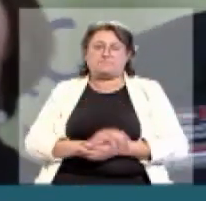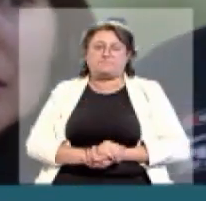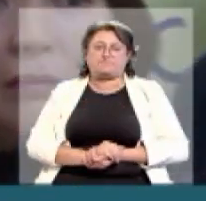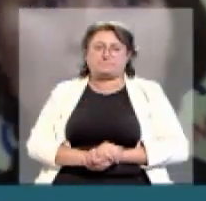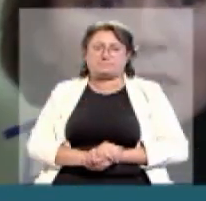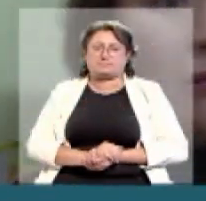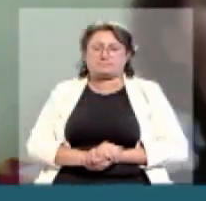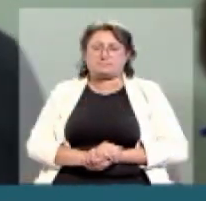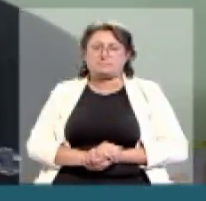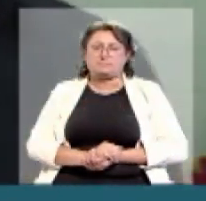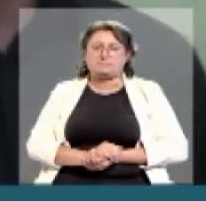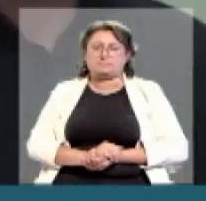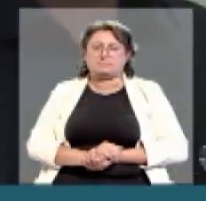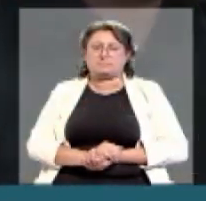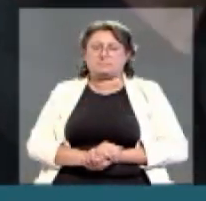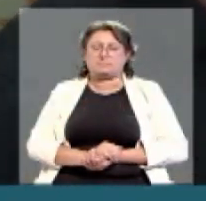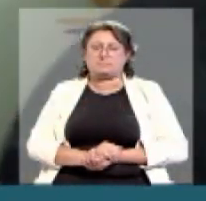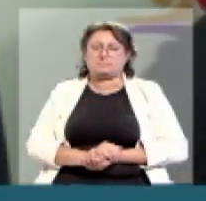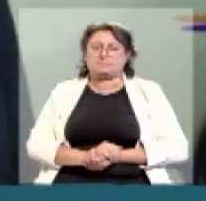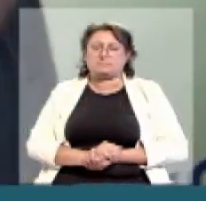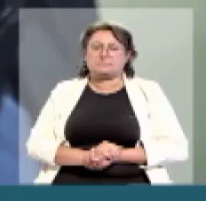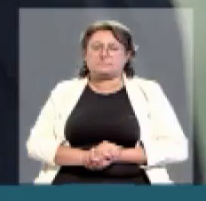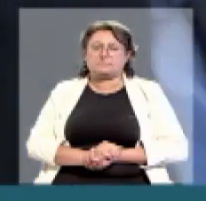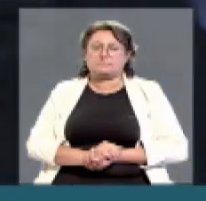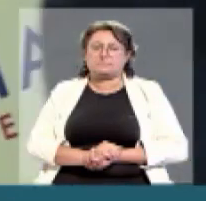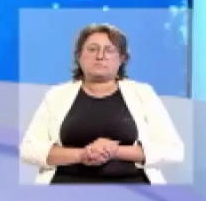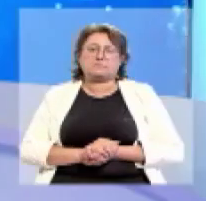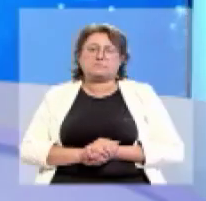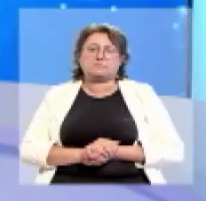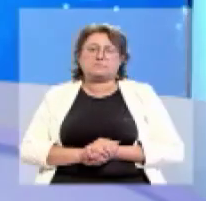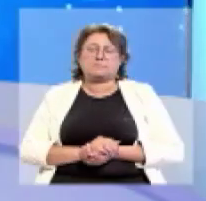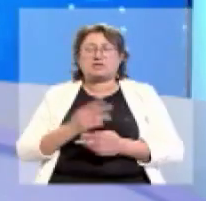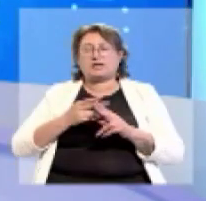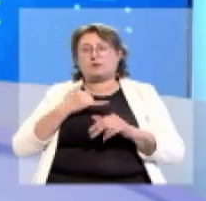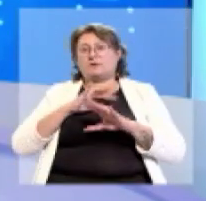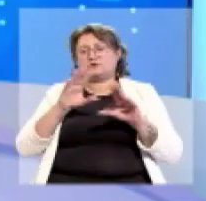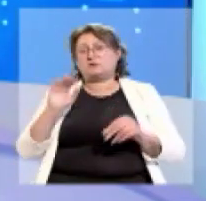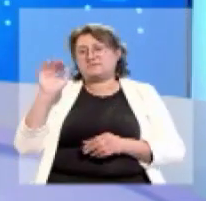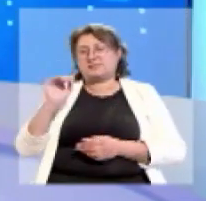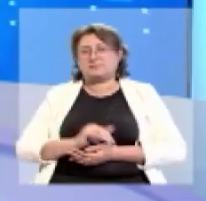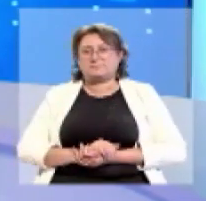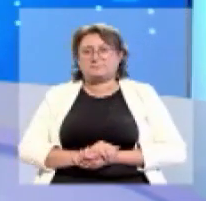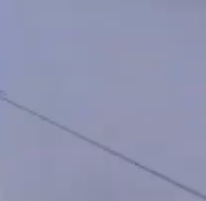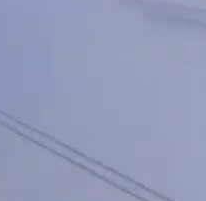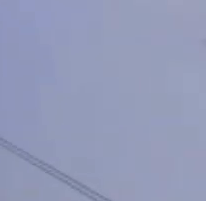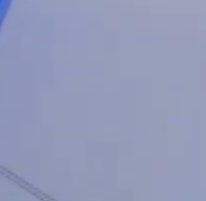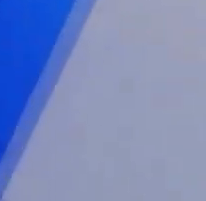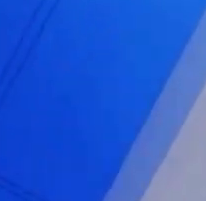Любовь Оплачкина, Родион Бабич, телеканал Костанай. На этом у меня все. До свидания.